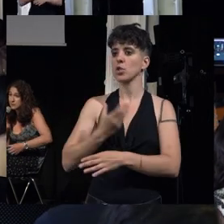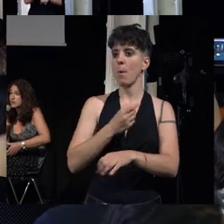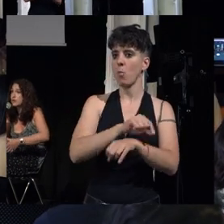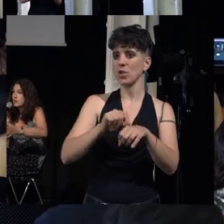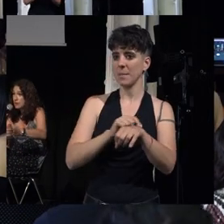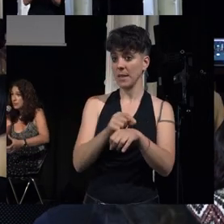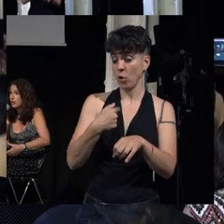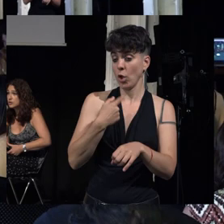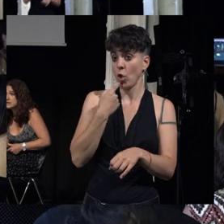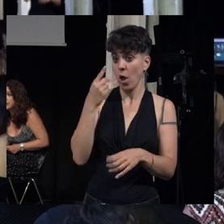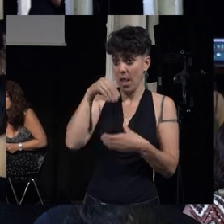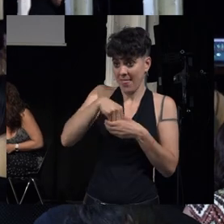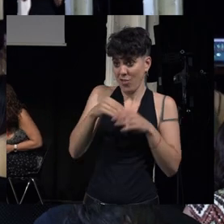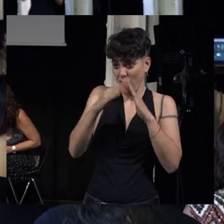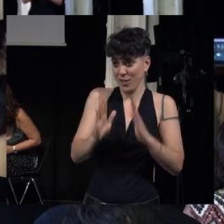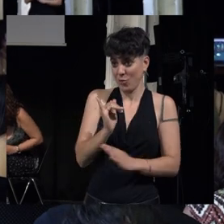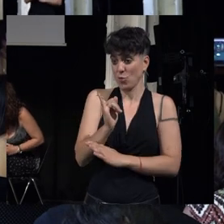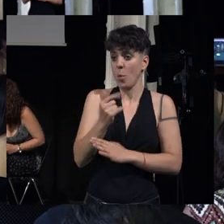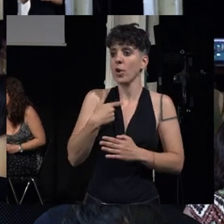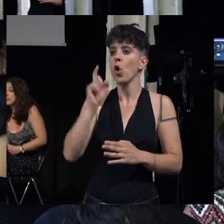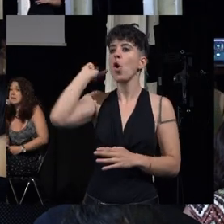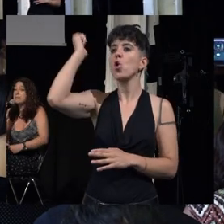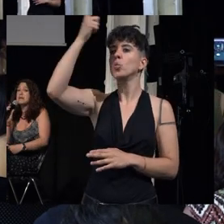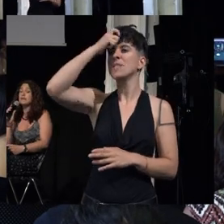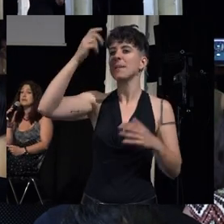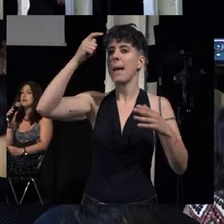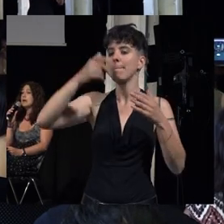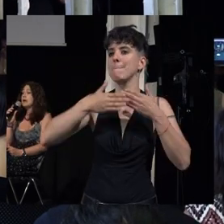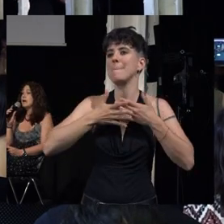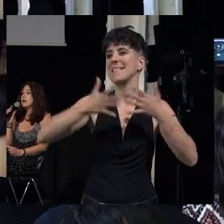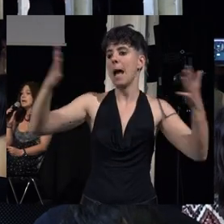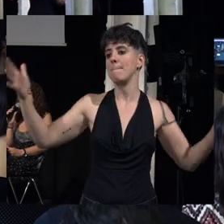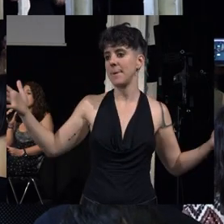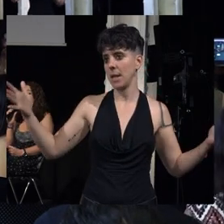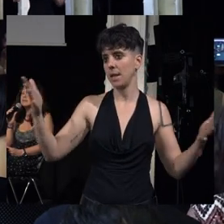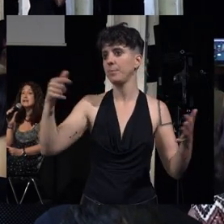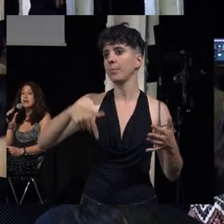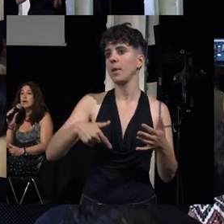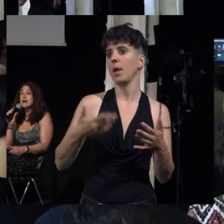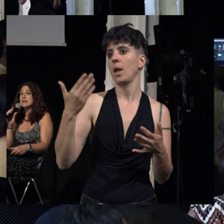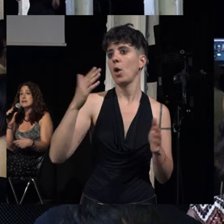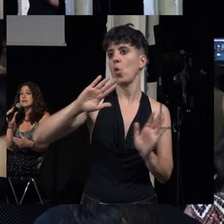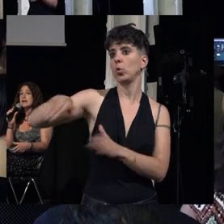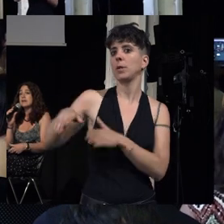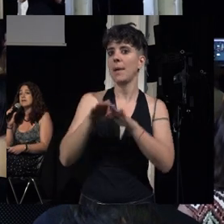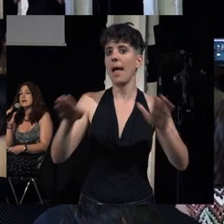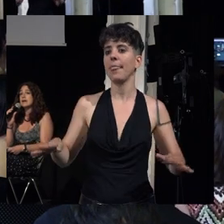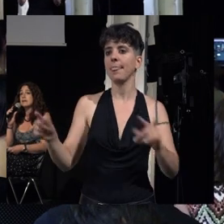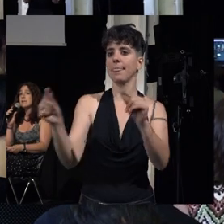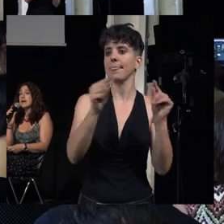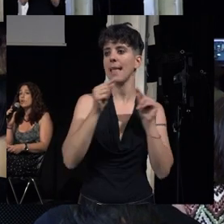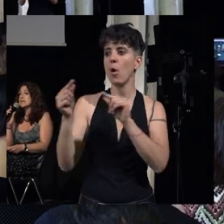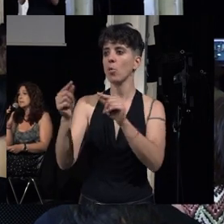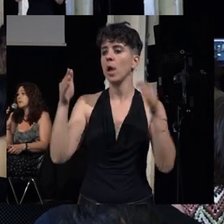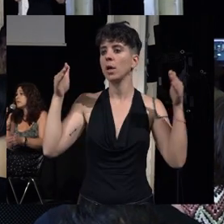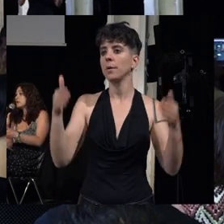estic a la institució, però s'està parlant en un concepte molt més ampli, de fet, en aquesta última taula es tractaran